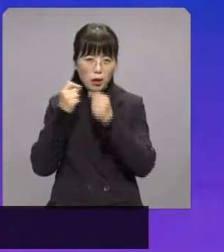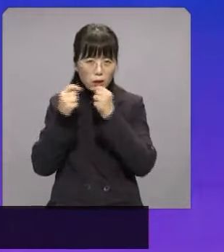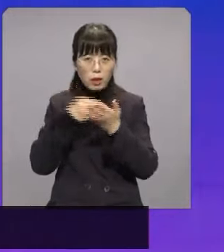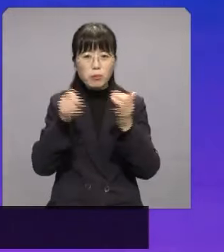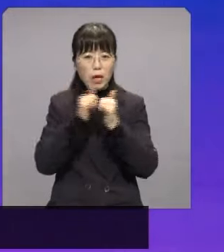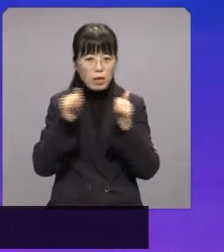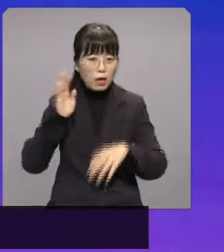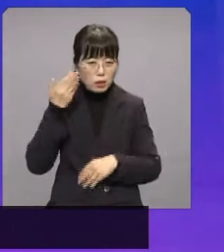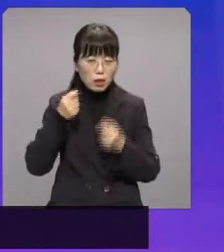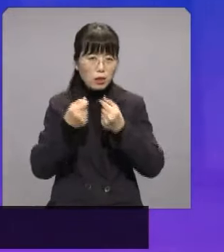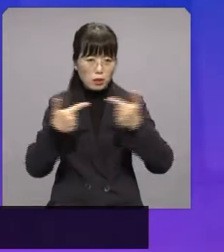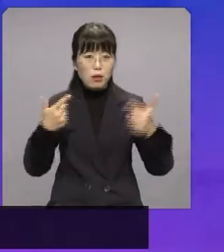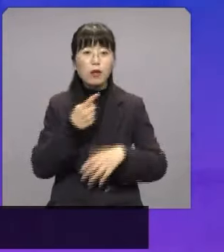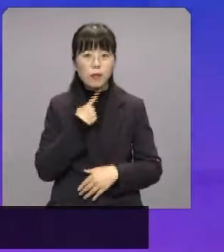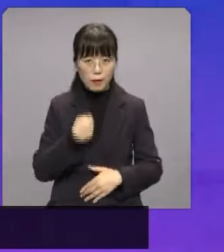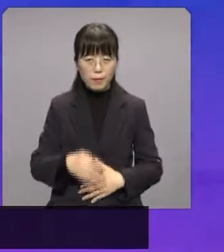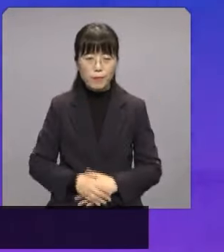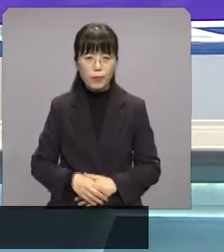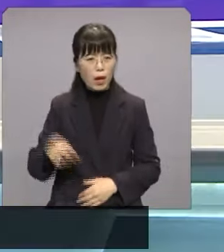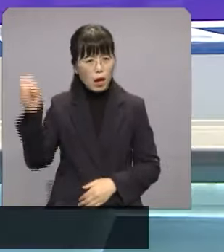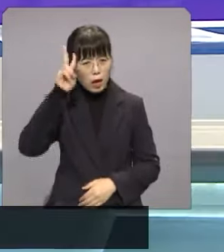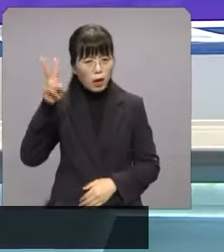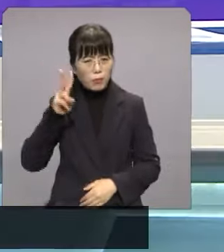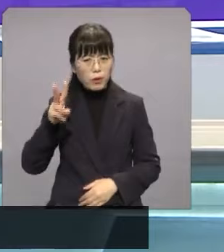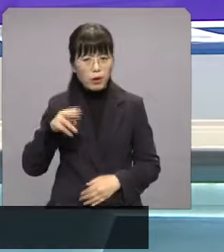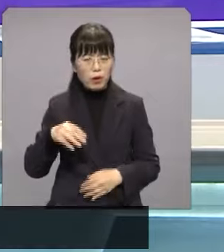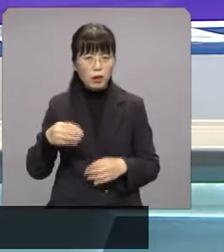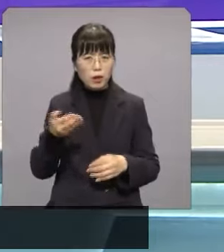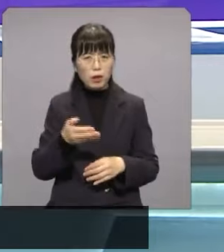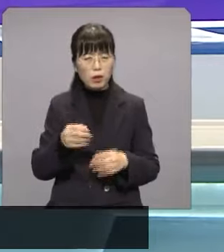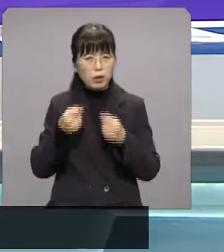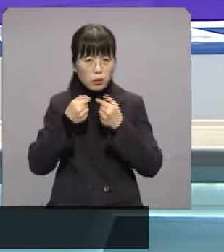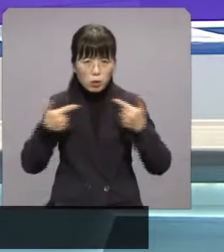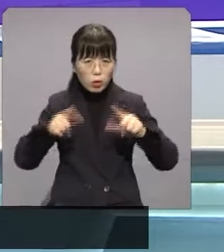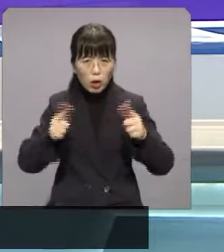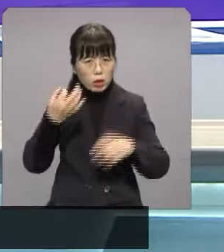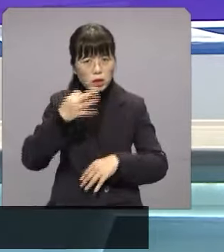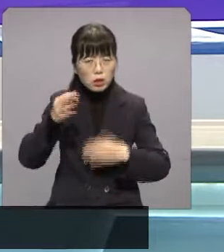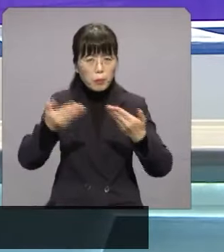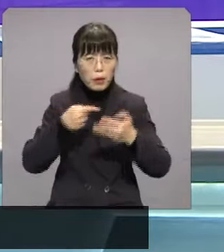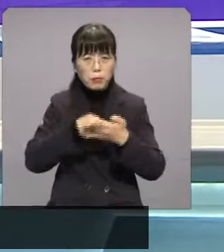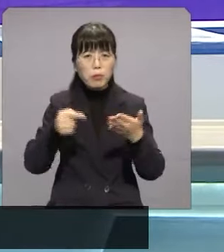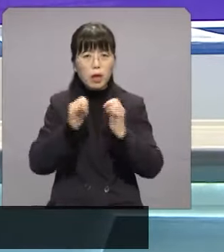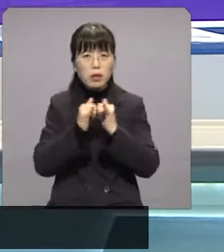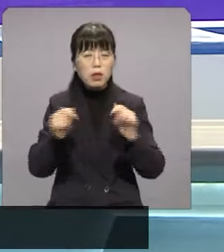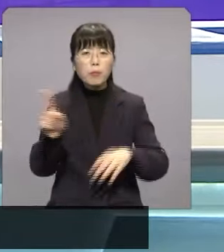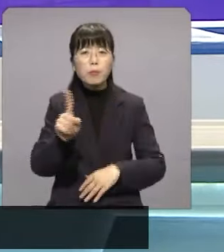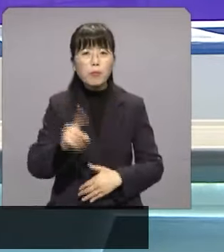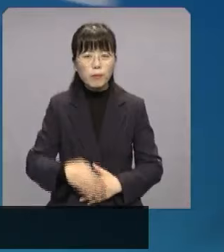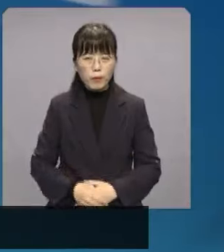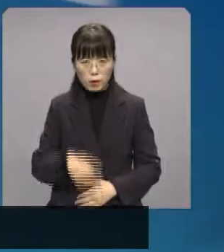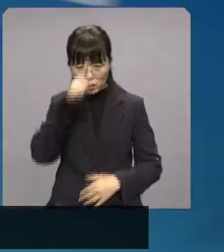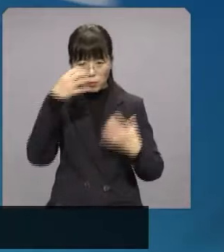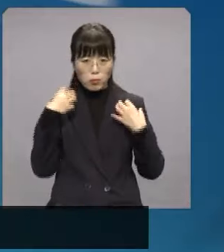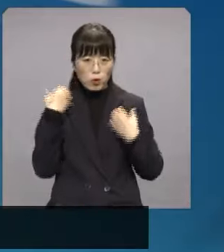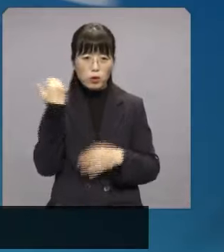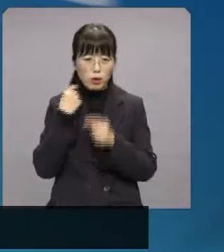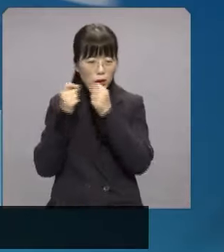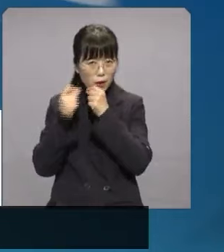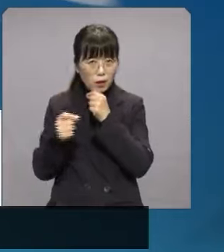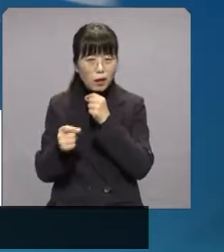피해자가 최근에 늘었다고 합니다. 갑자기 이제 사기 피해자가 는건 아닐 테고 인정받는 피해자가 늘었다 예. 이렇게 봐야 됩니까? 정부에서 전세 사기